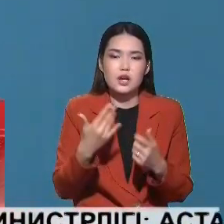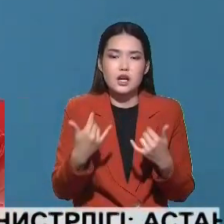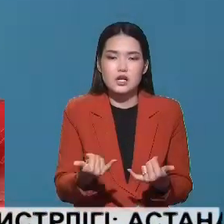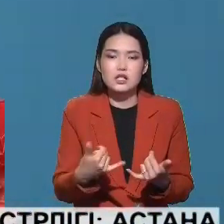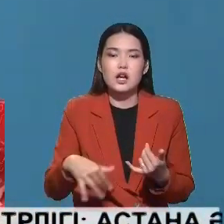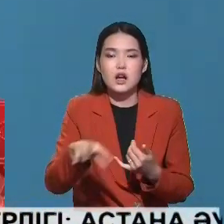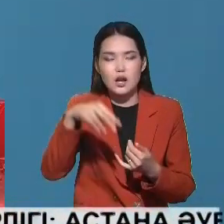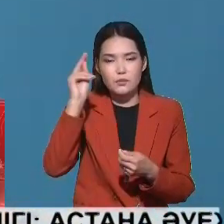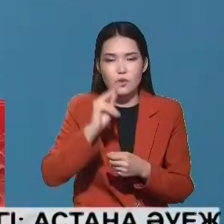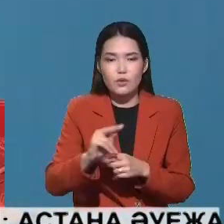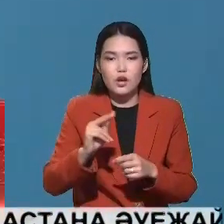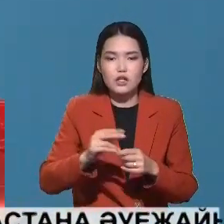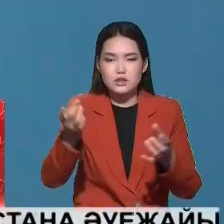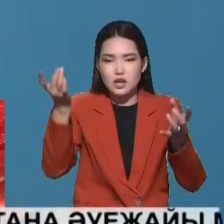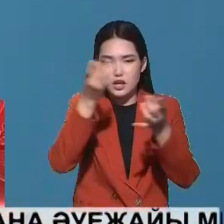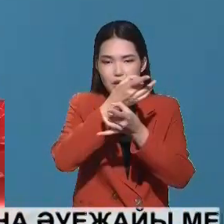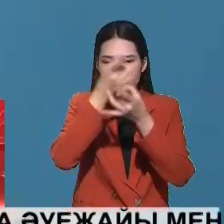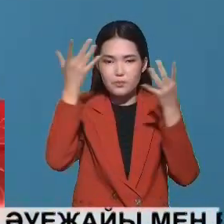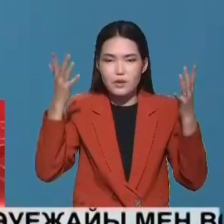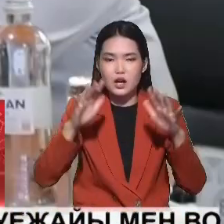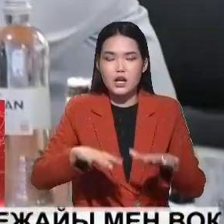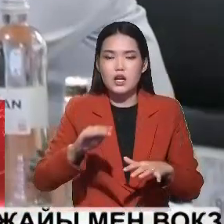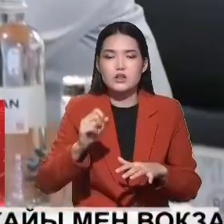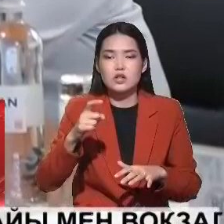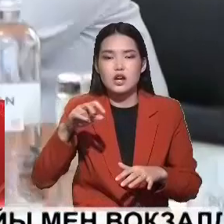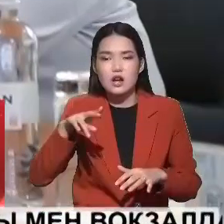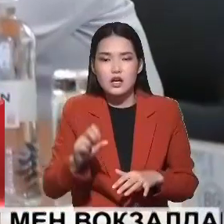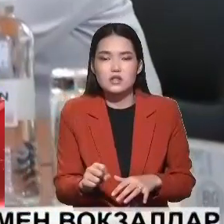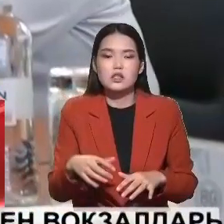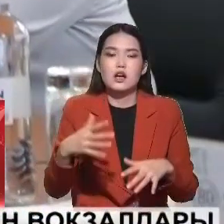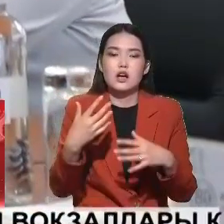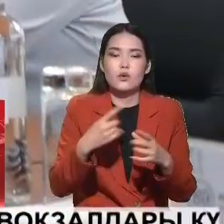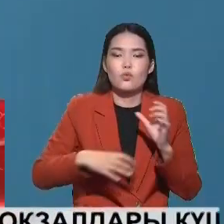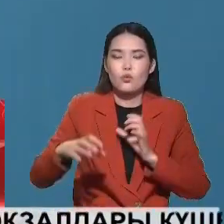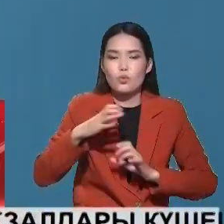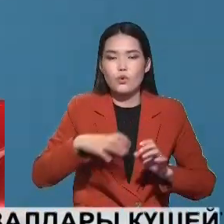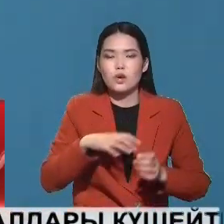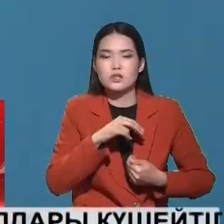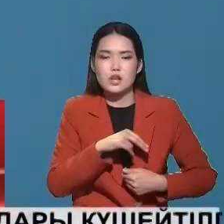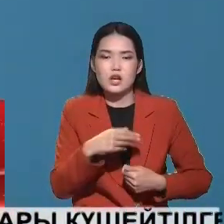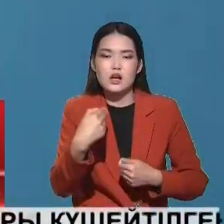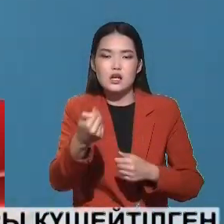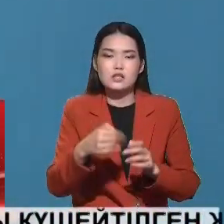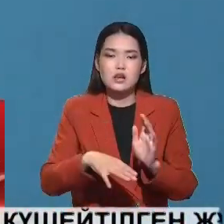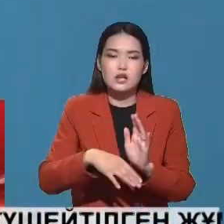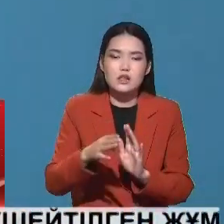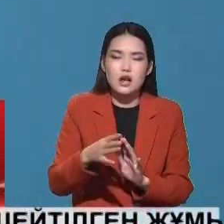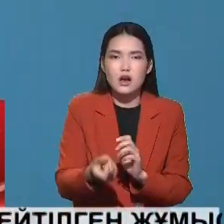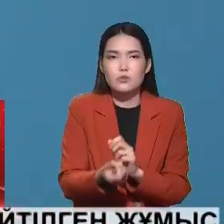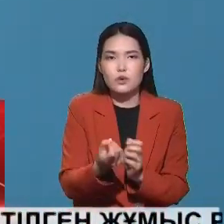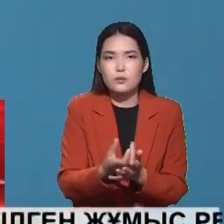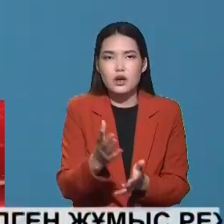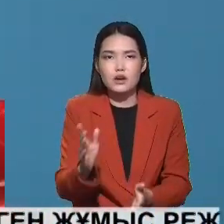56% біздің еңбек кадрларымызды 56% 1987 жылдан кейінгі туылған балалар.